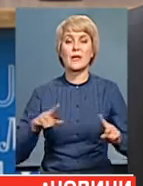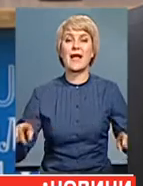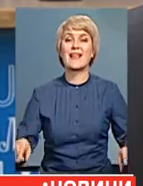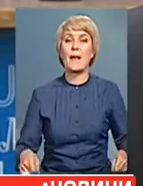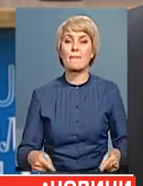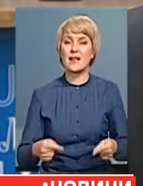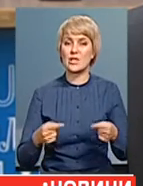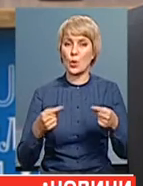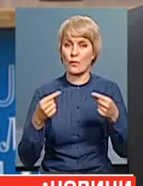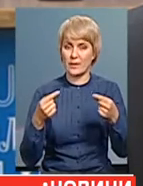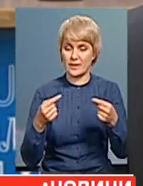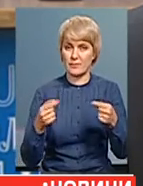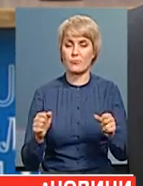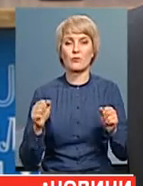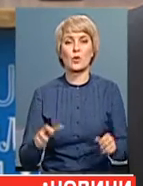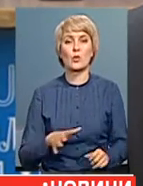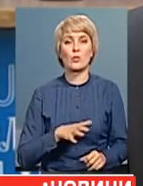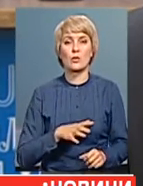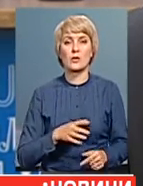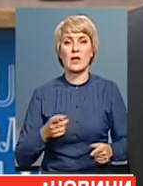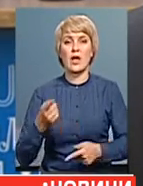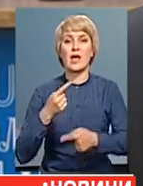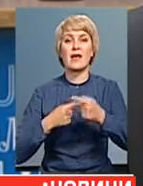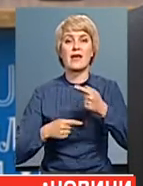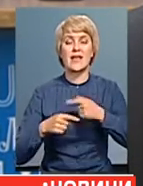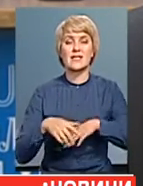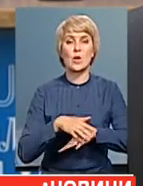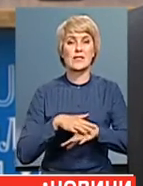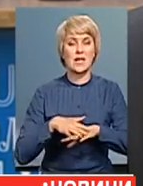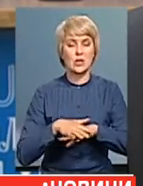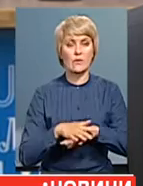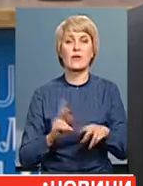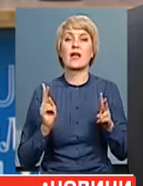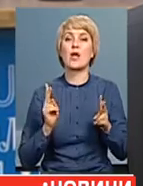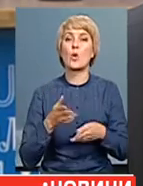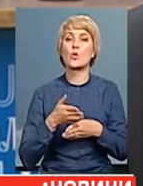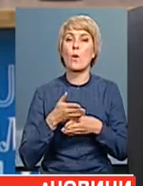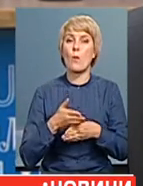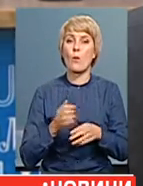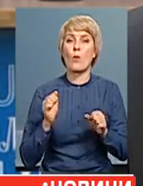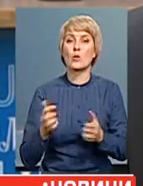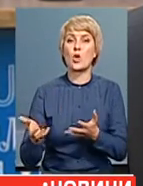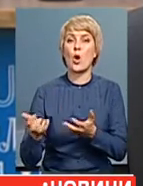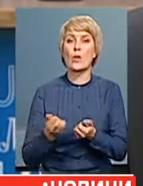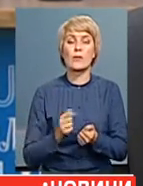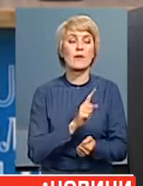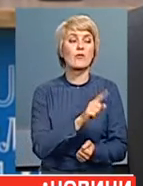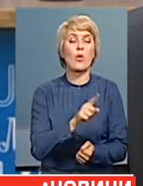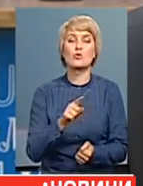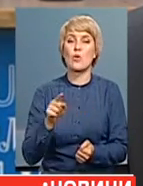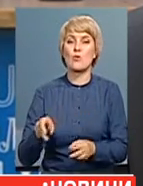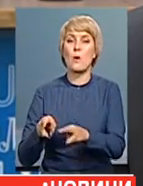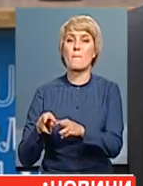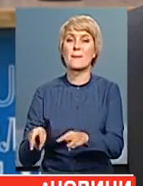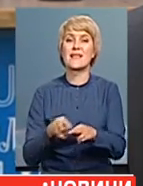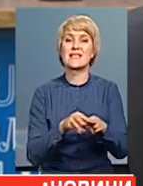реабілітовані, можуть бути ресоціалізовані, яку допомогу можна отримати в кожному з міністерств, і що нам треба зробити для того, щоб